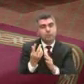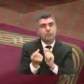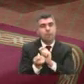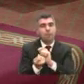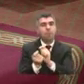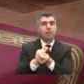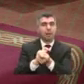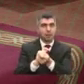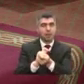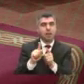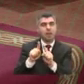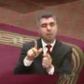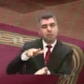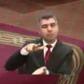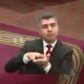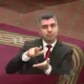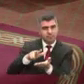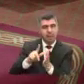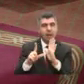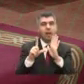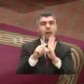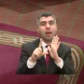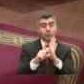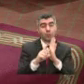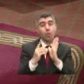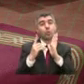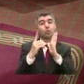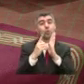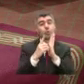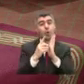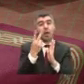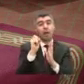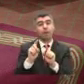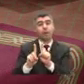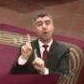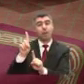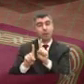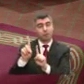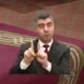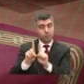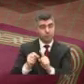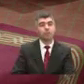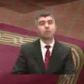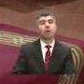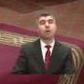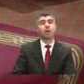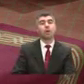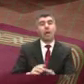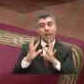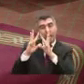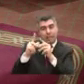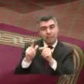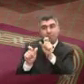مدونة الأسرة في 2004، دستور المملكة في 2011، الإحصاء العام 2014، الرؤية